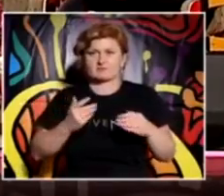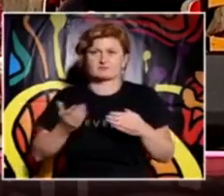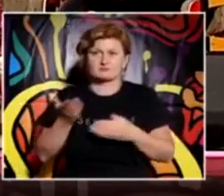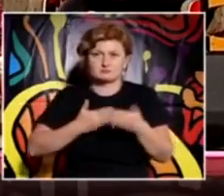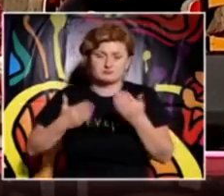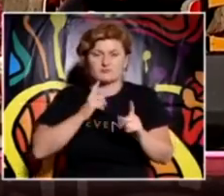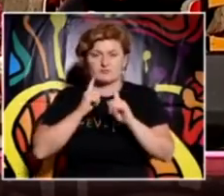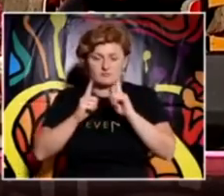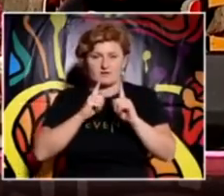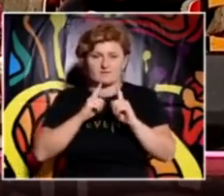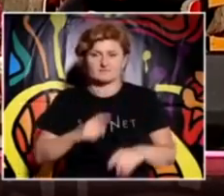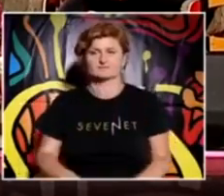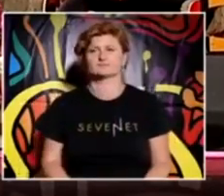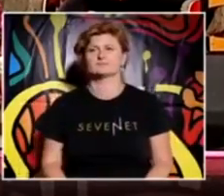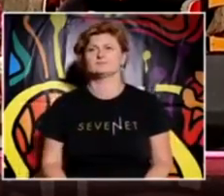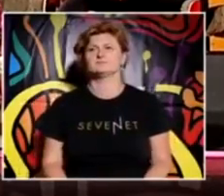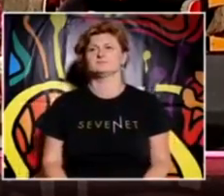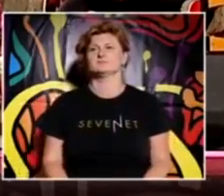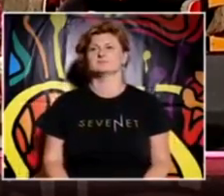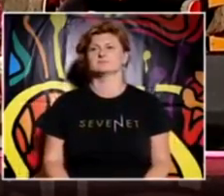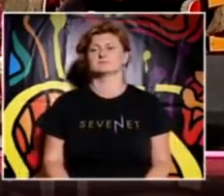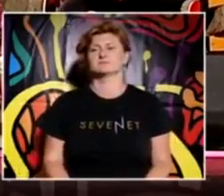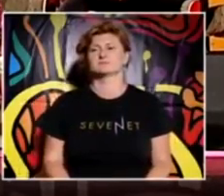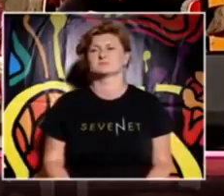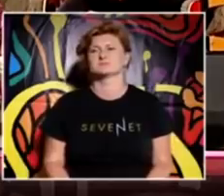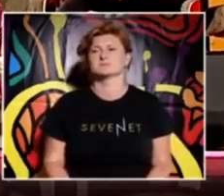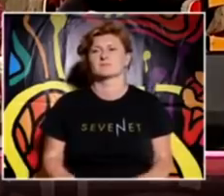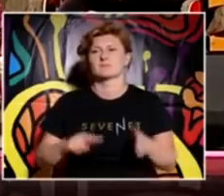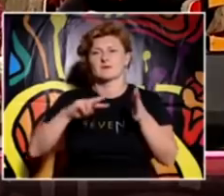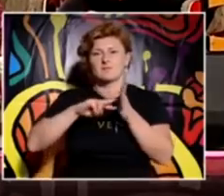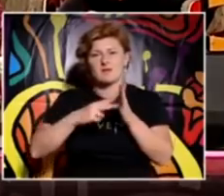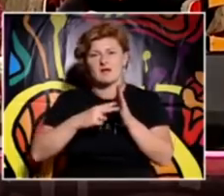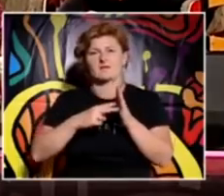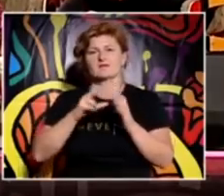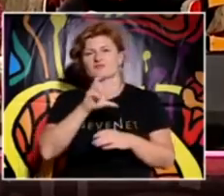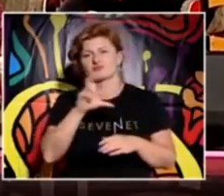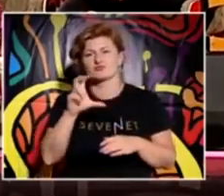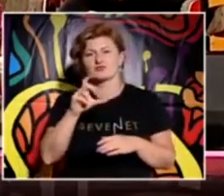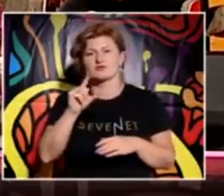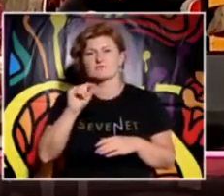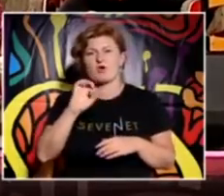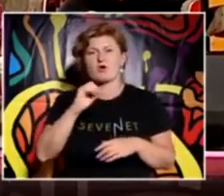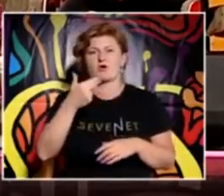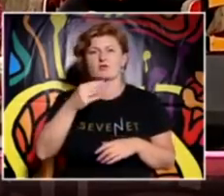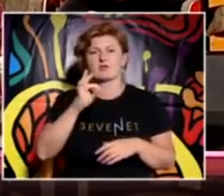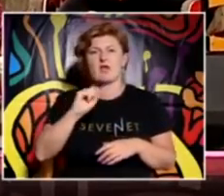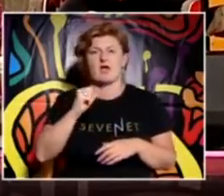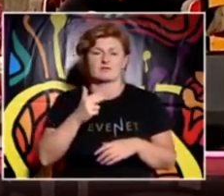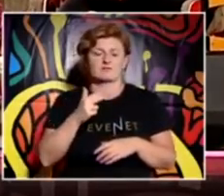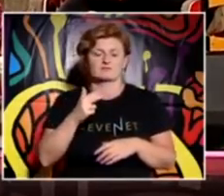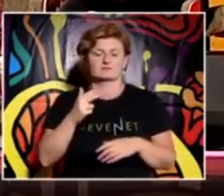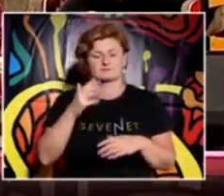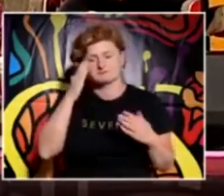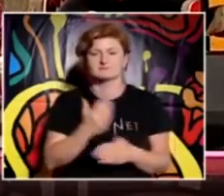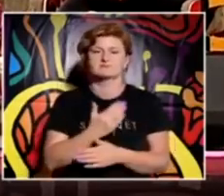żebyście wy też dali się w tą rozmowę wciągnąć i odpowiadali na te pytania. Plan czy spontan? To jest nasze pytanie na tę chwilę. Chcielibyśmy,